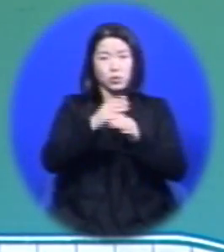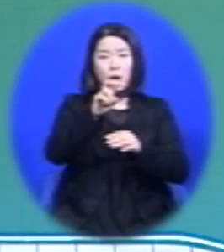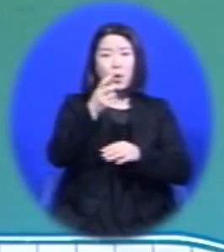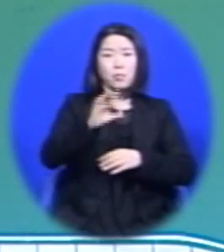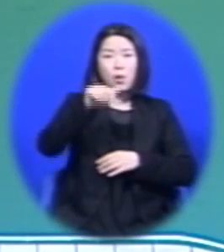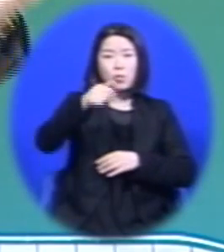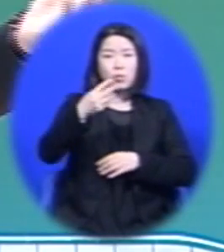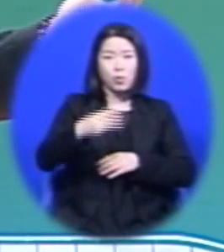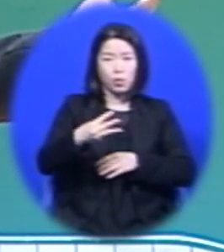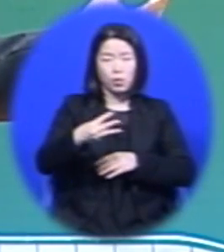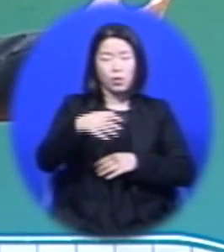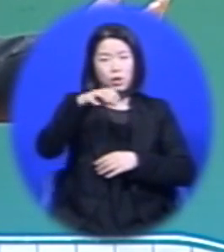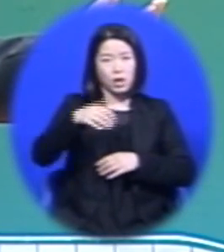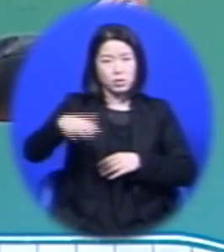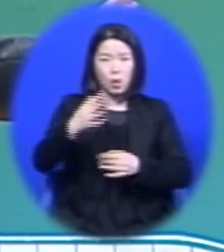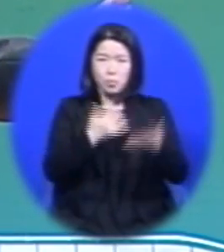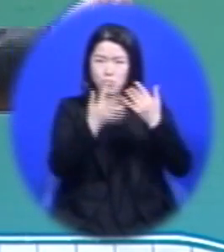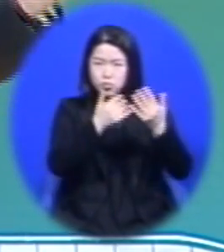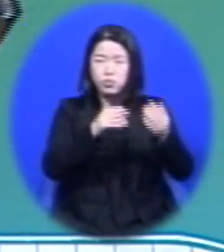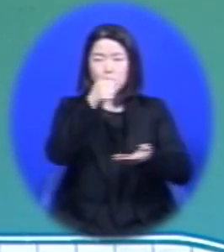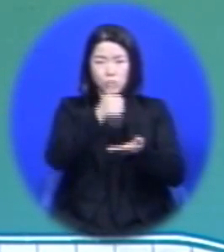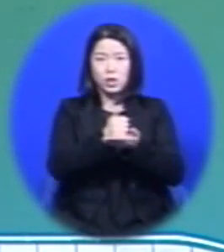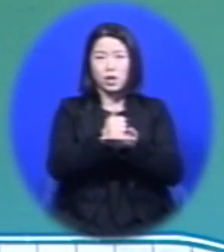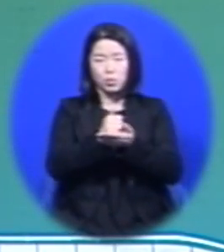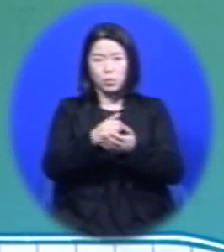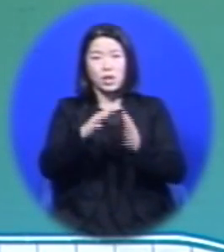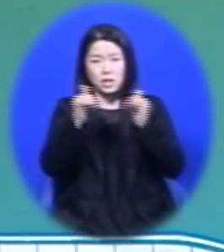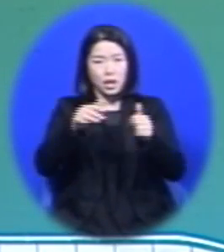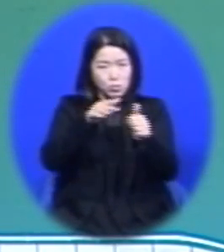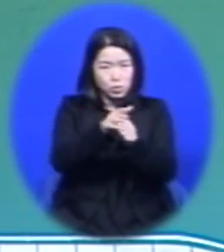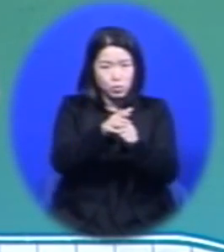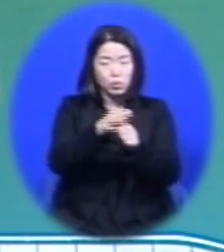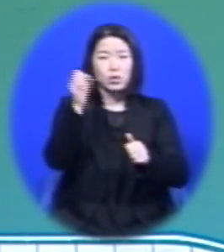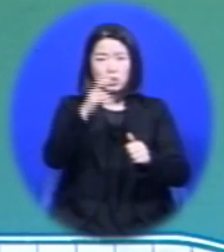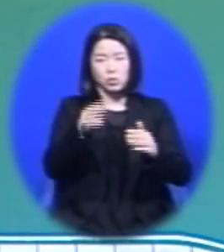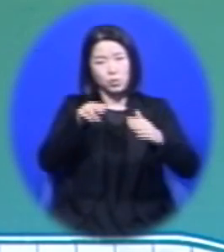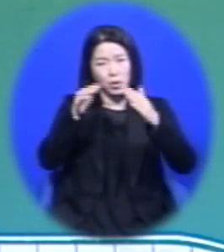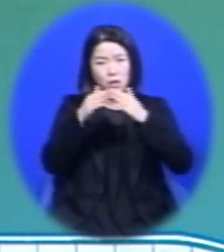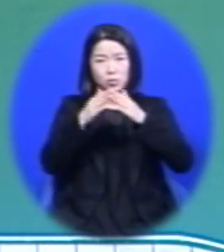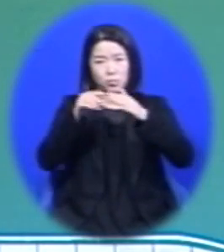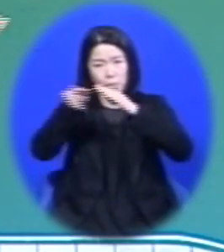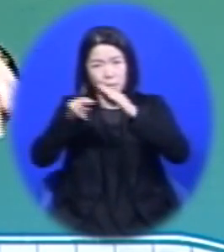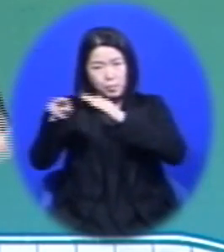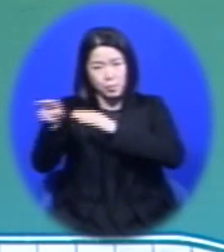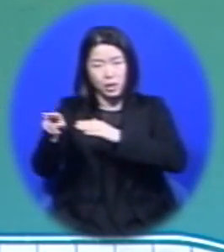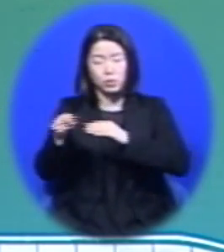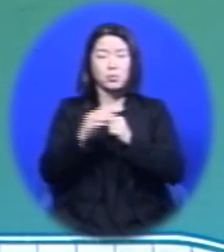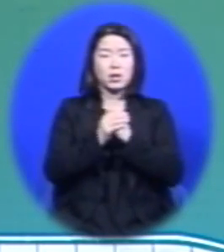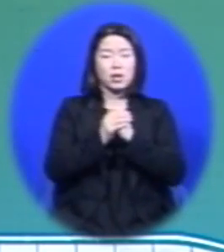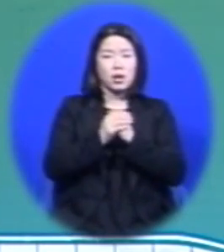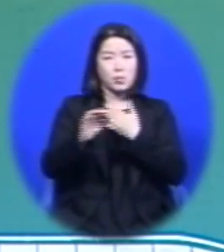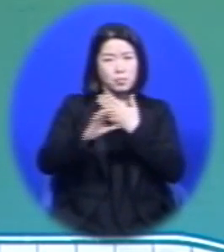방화를 하고 사람을 죽이고 그리고 또 쫓겨서 불법으로 대한민국에 입국을 한